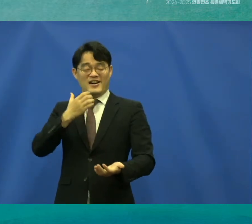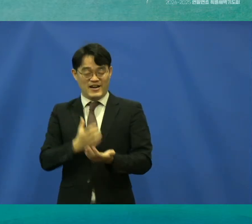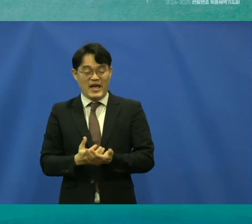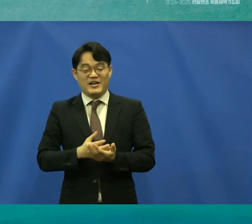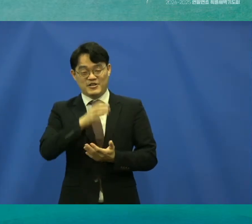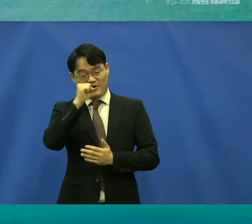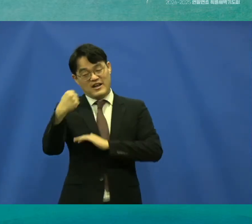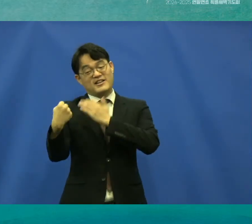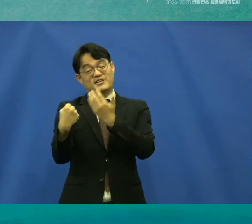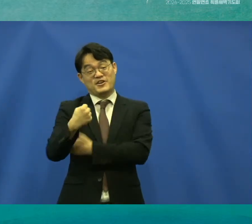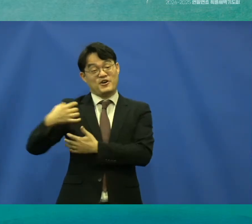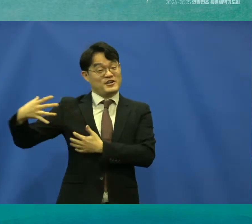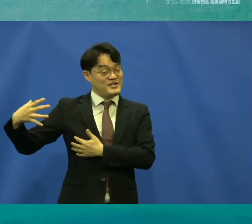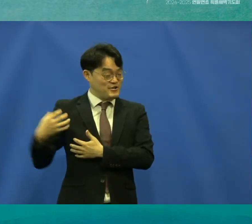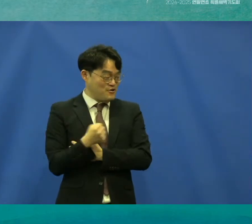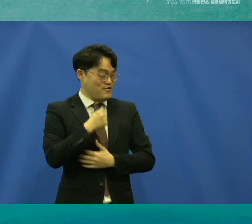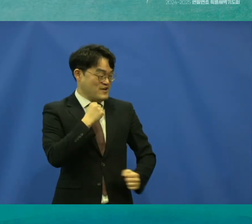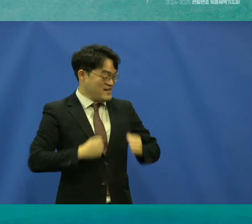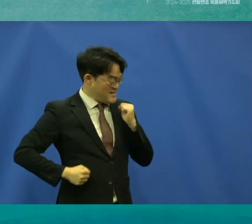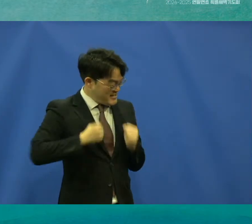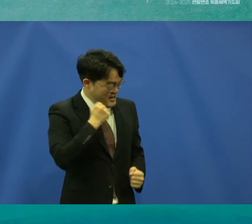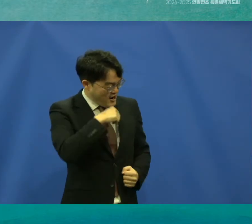일어나리라. 선한 능력으로